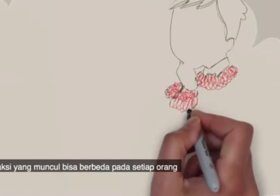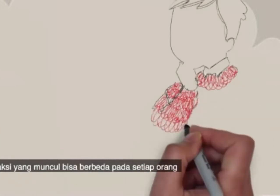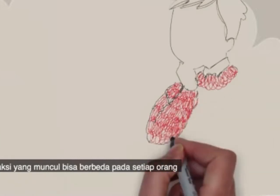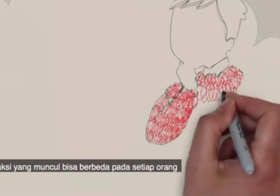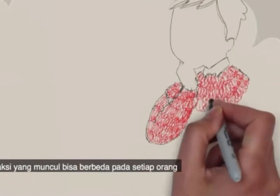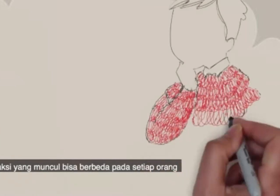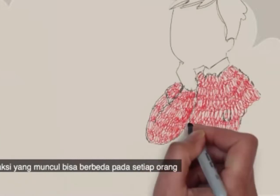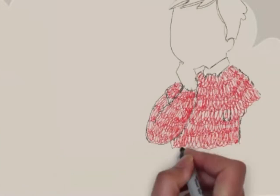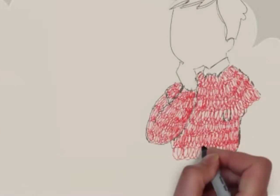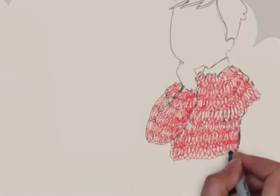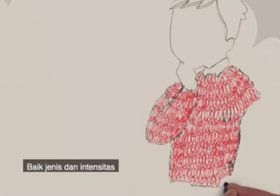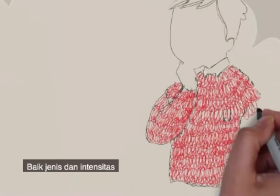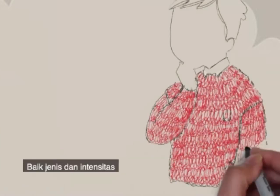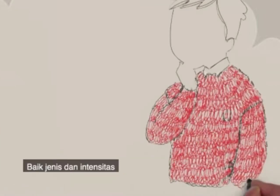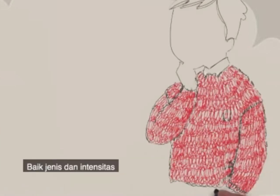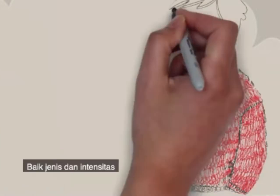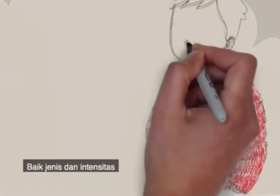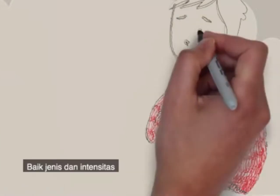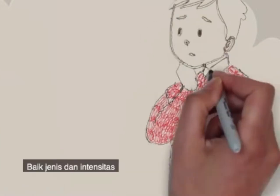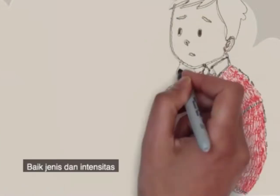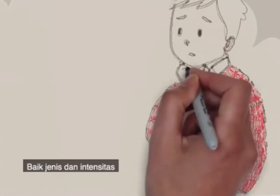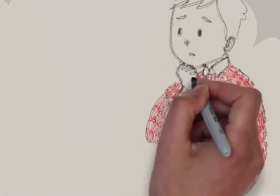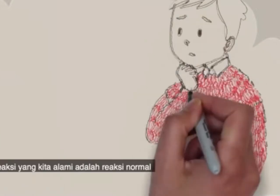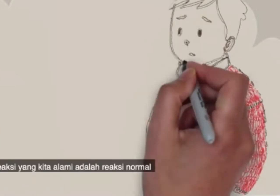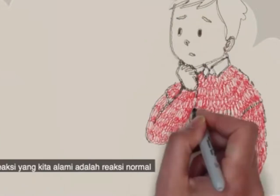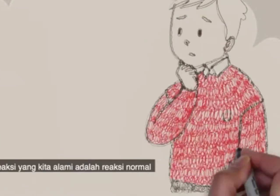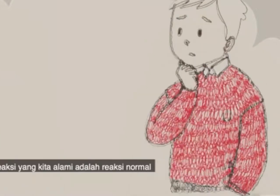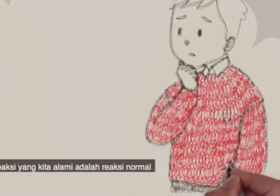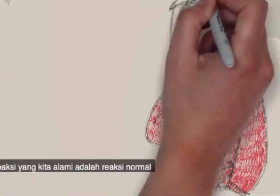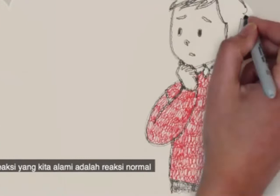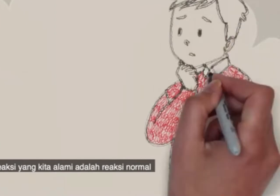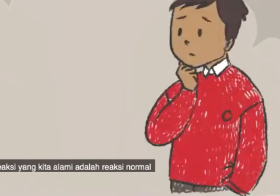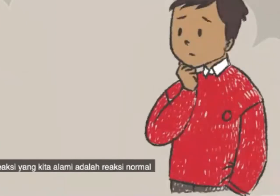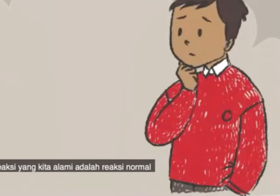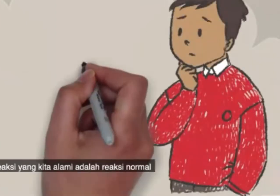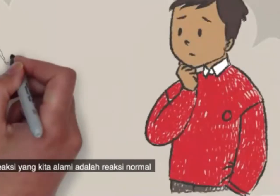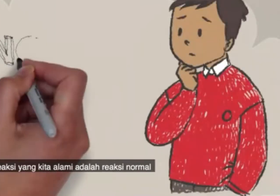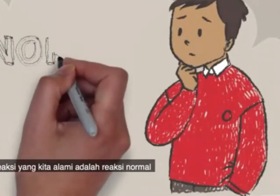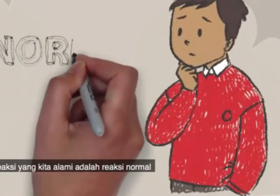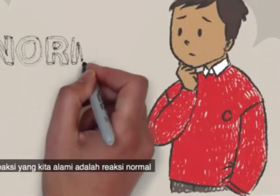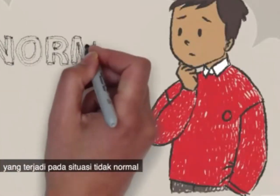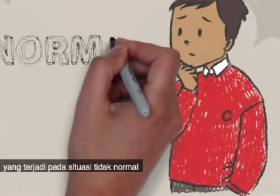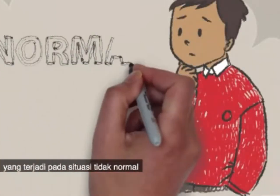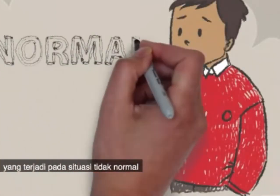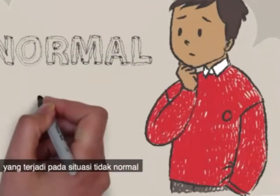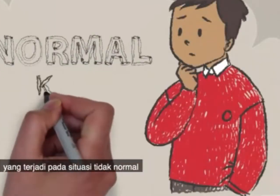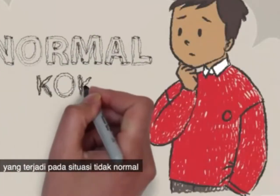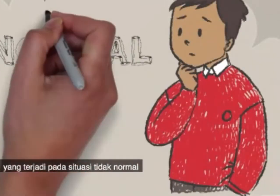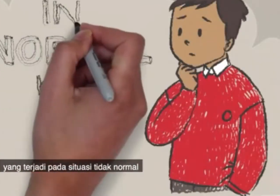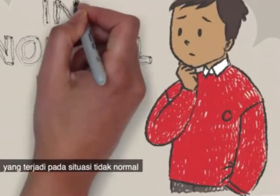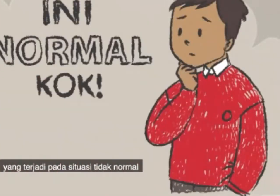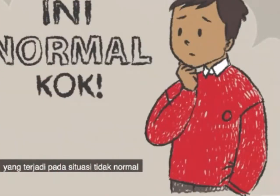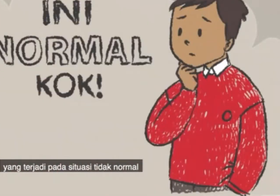bisa berbeda pada setiap orang, baik jenis dan intensitas. Reaksi yang kita alami adalah reaksi normal